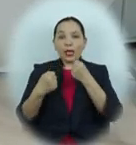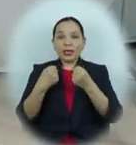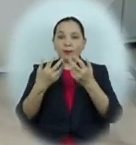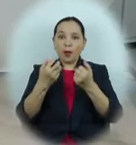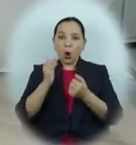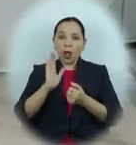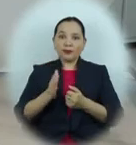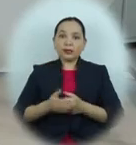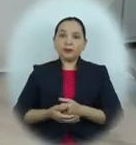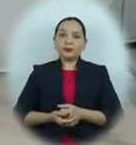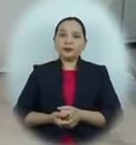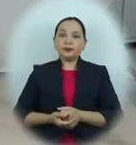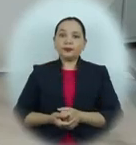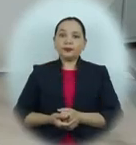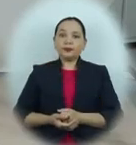olamiz.